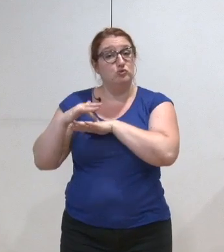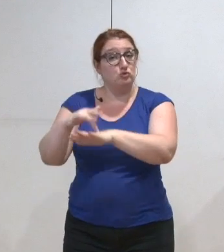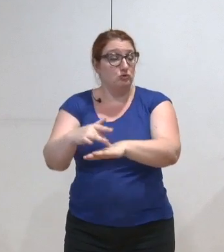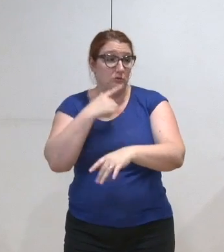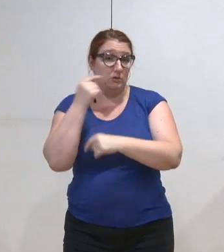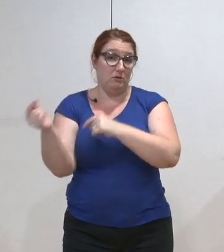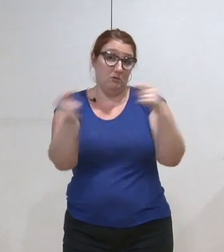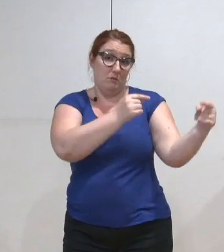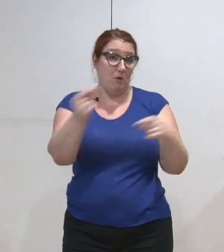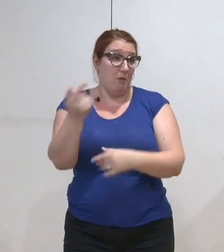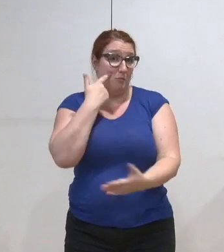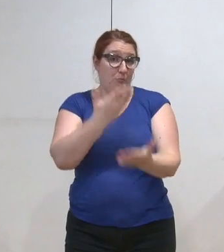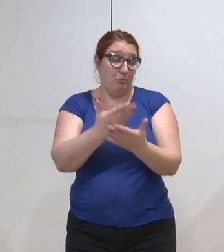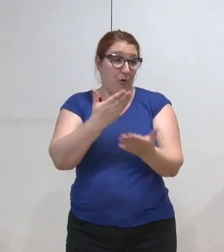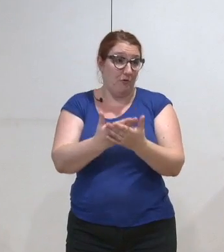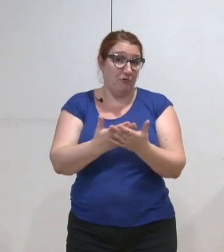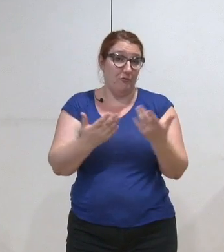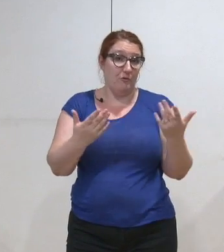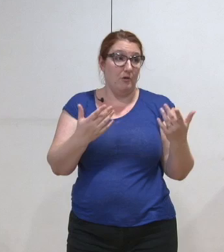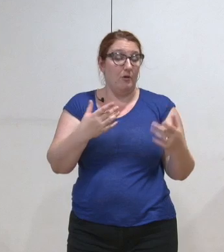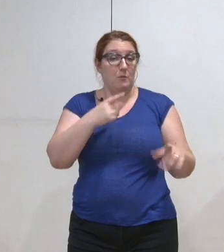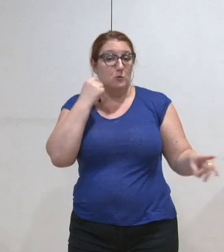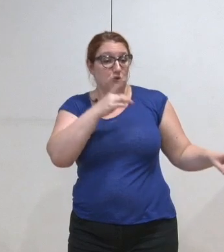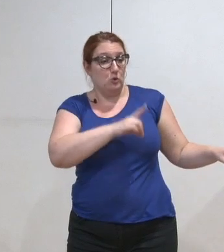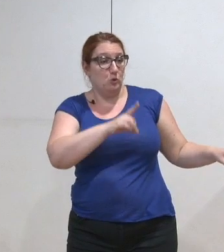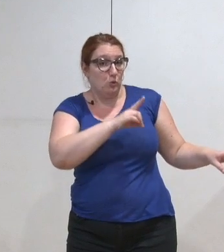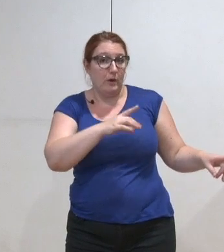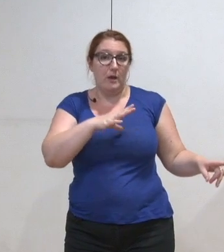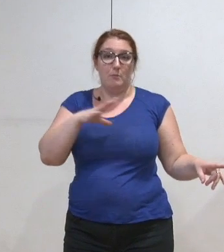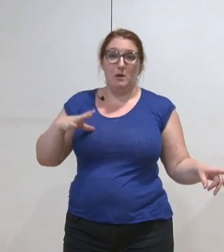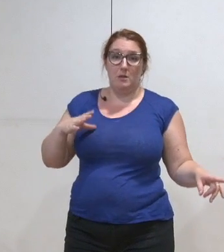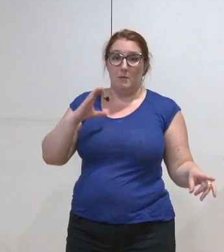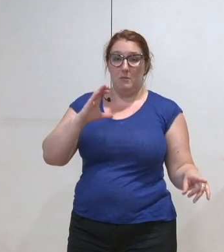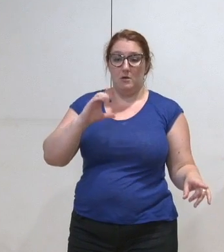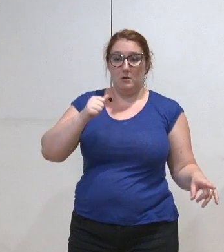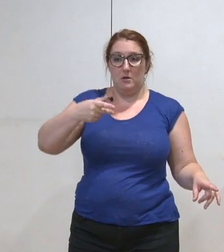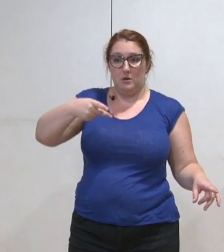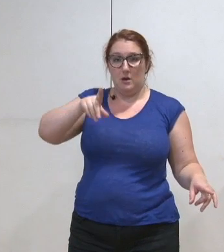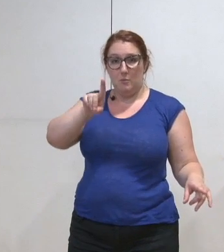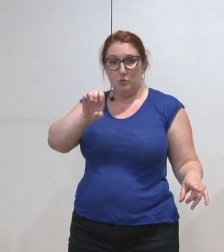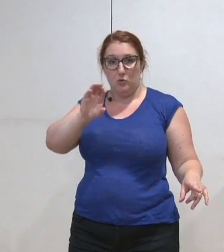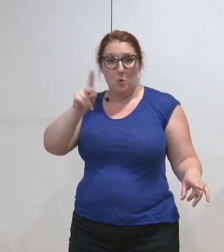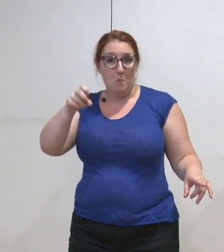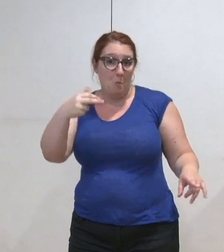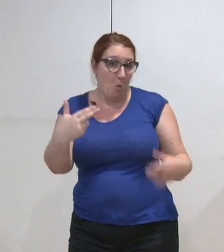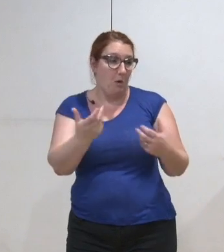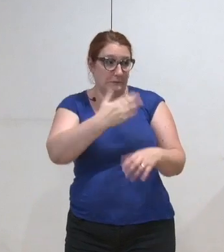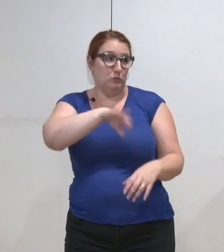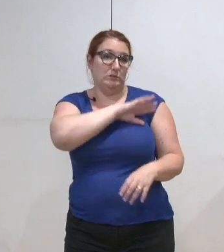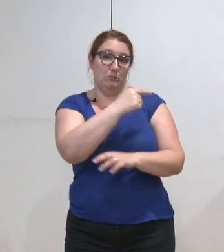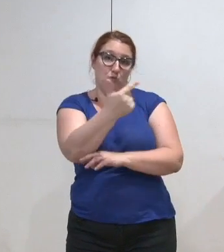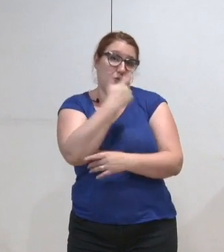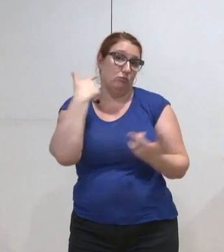on voit que ça mobilise à la fois par alin de Noyel par Kerra cap de pont qui sont en charge de cette question je vous